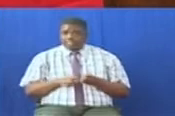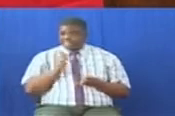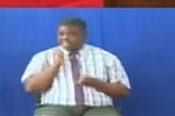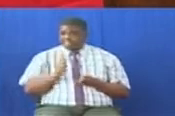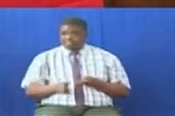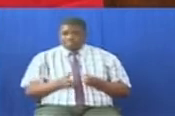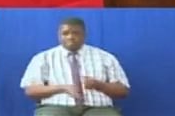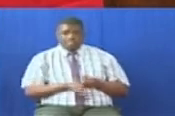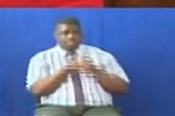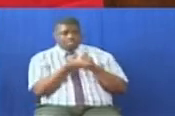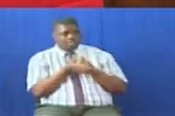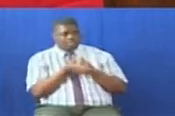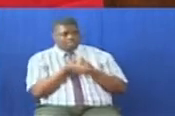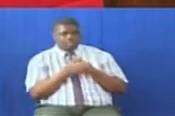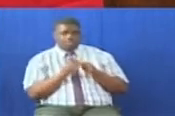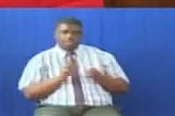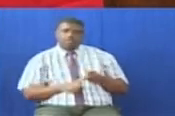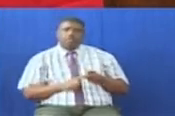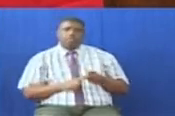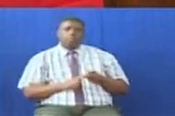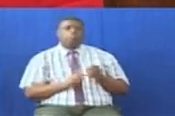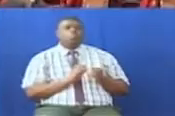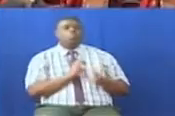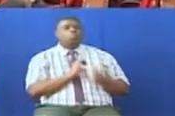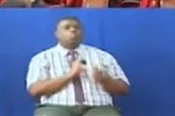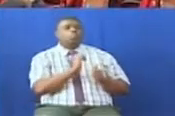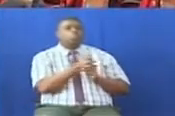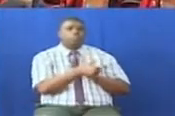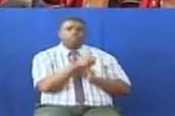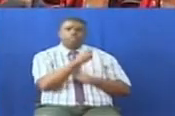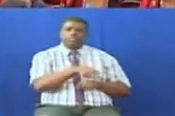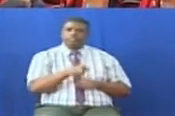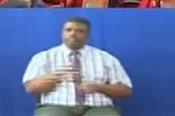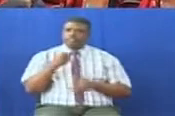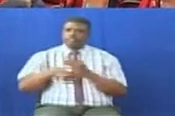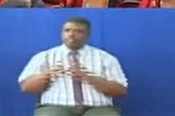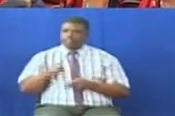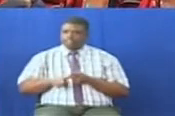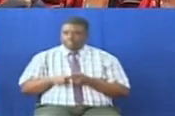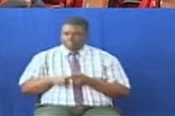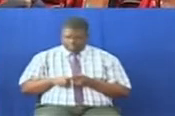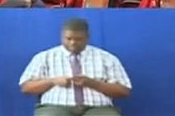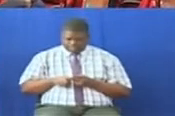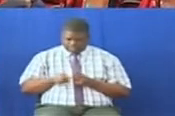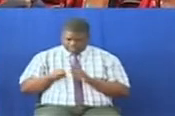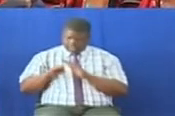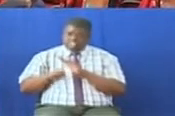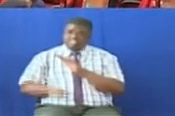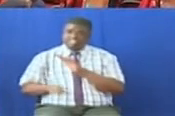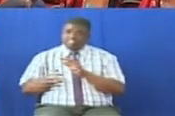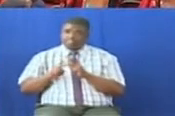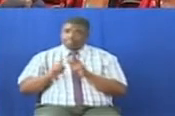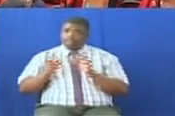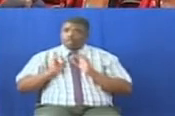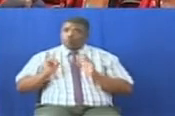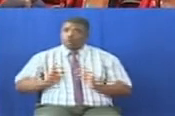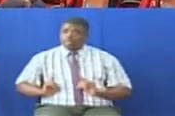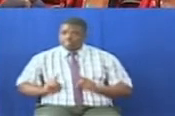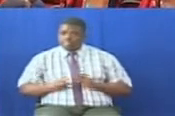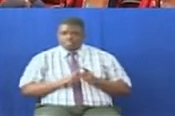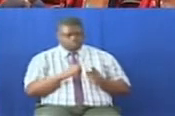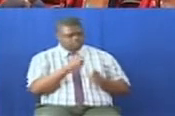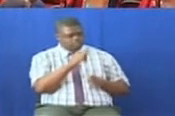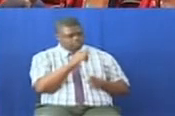ni eneo la wawakilishi tulionao kwenye maeneo ngazi za chini, madiwani, wenye viti